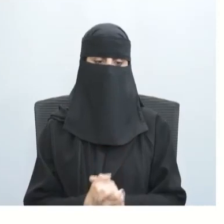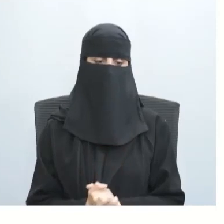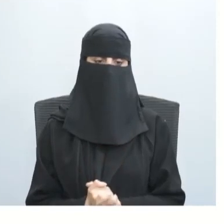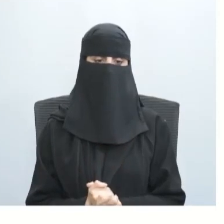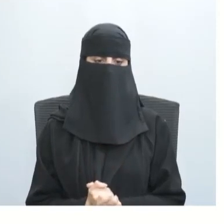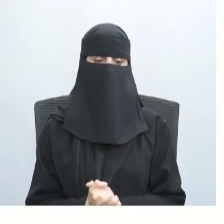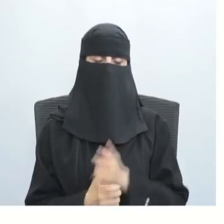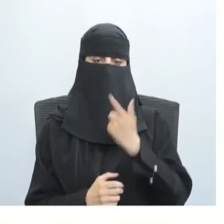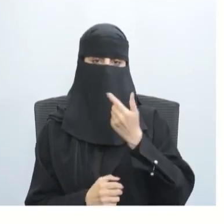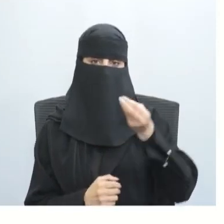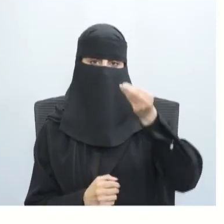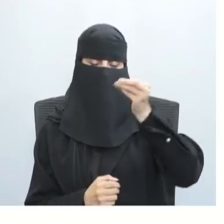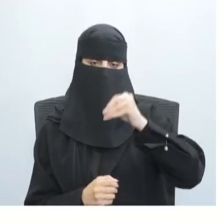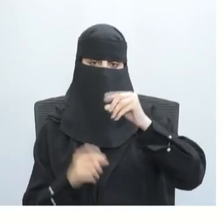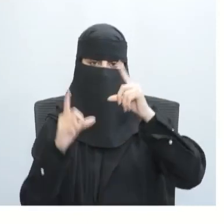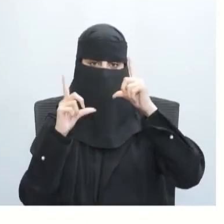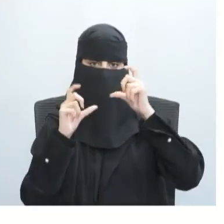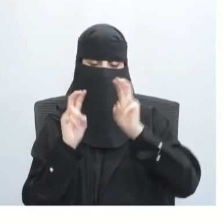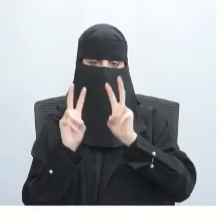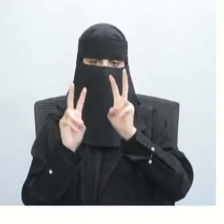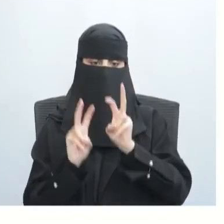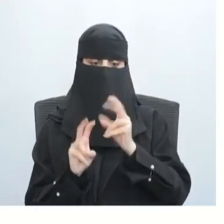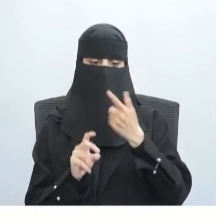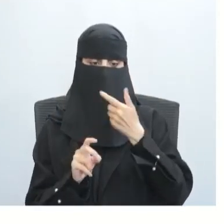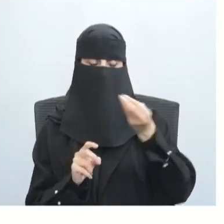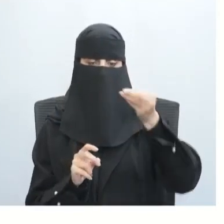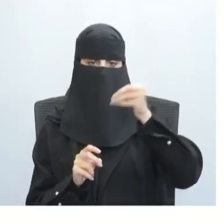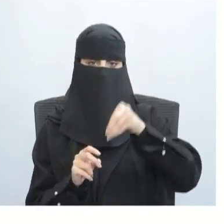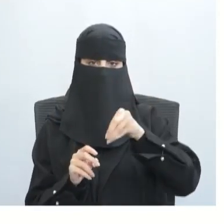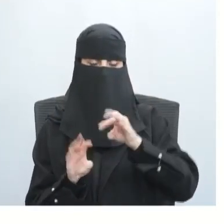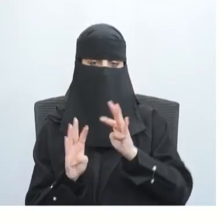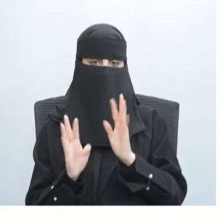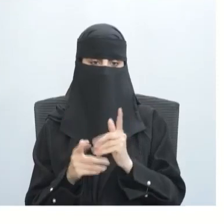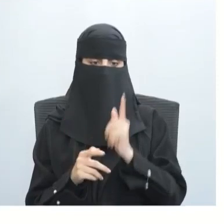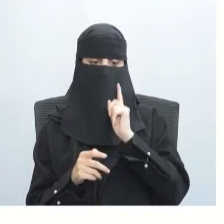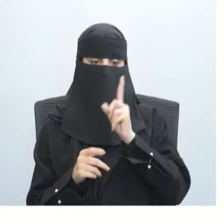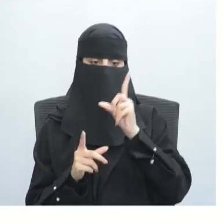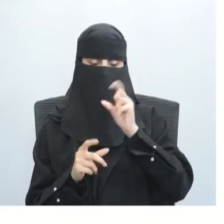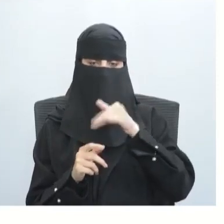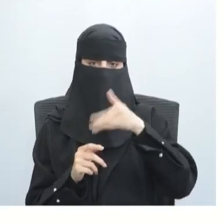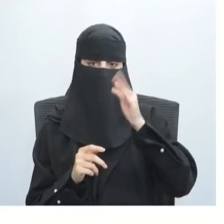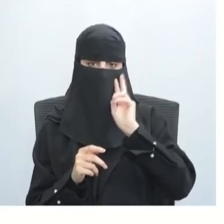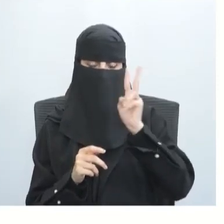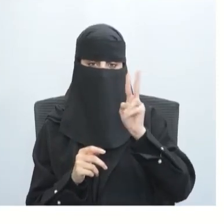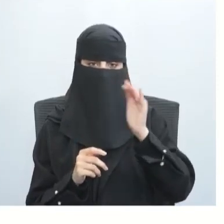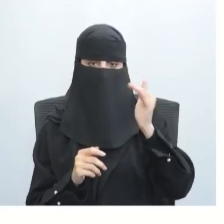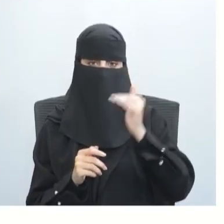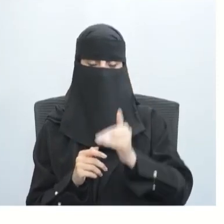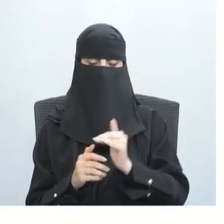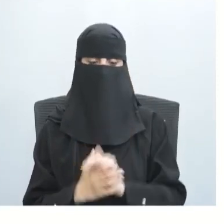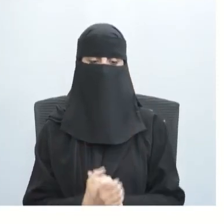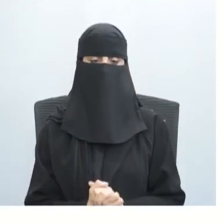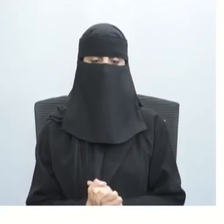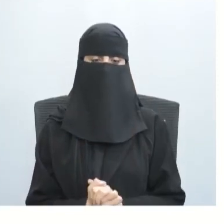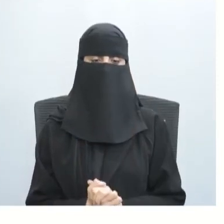اذا اردنا اضافه صور ثابته الى المخطط الزمني التايم لاين نستورد الصور المراد استخدامها الى البلاي ليست